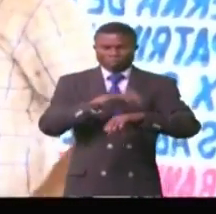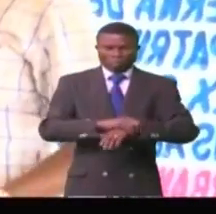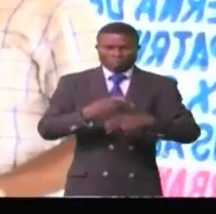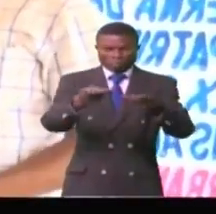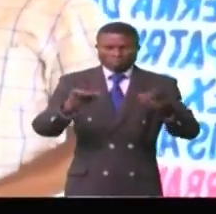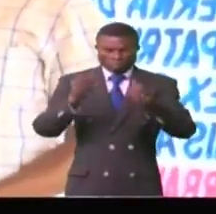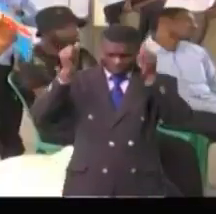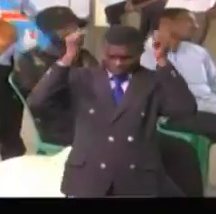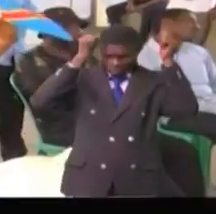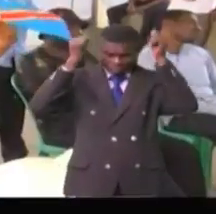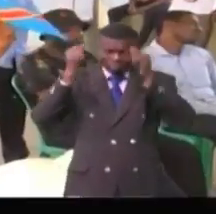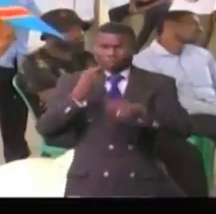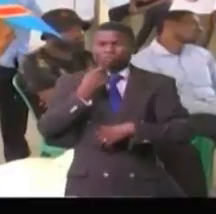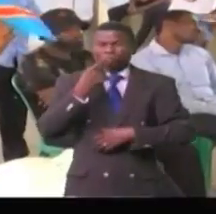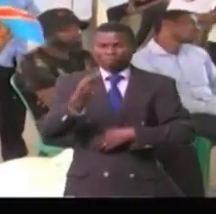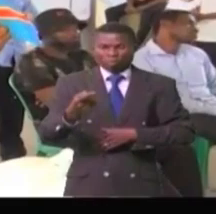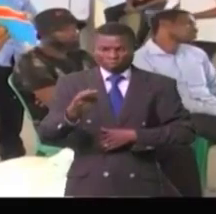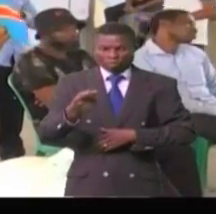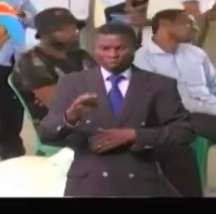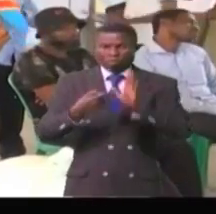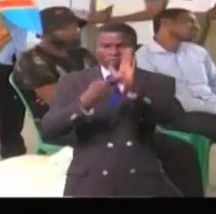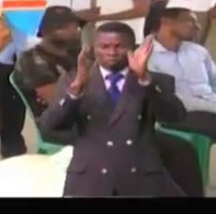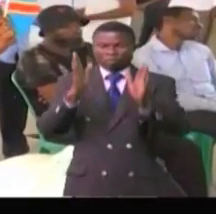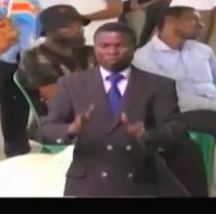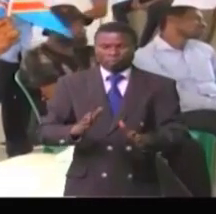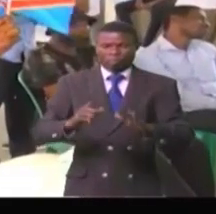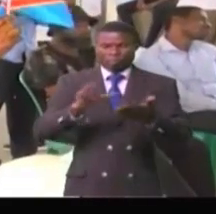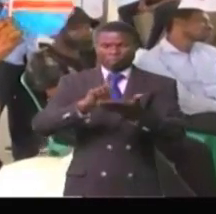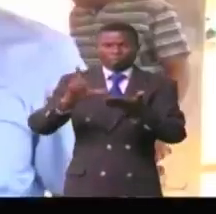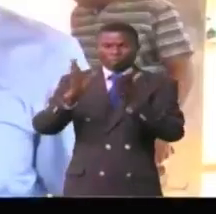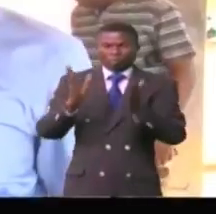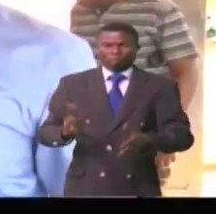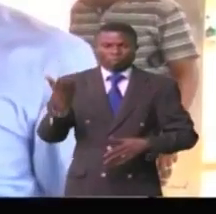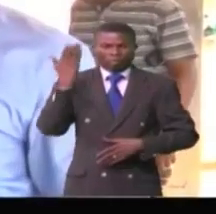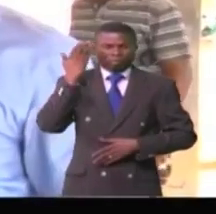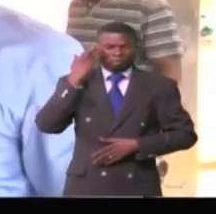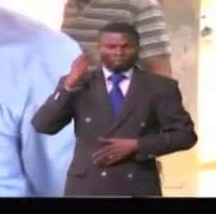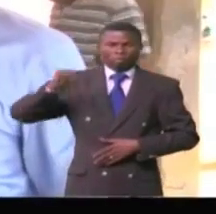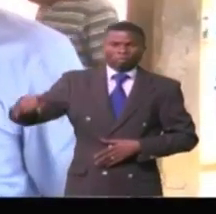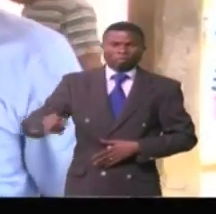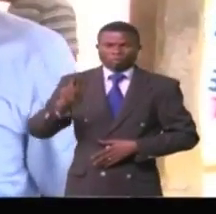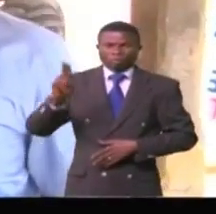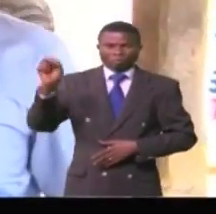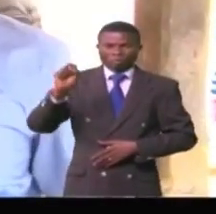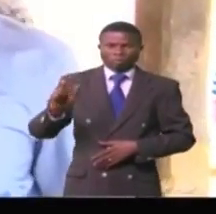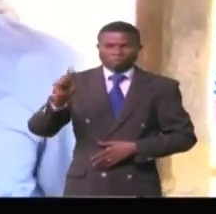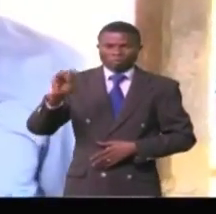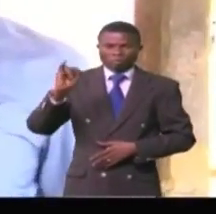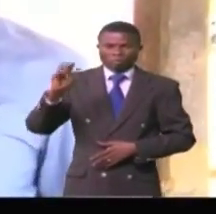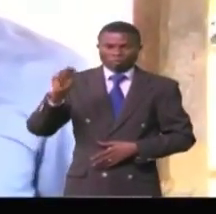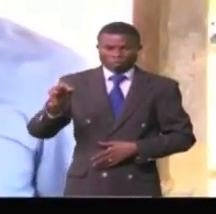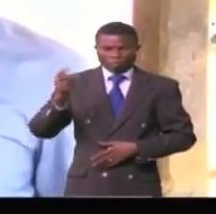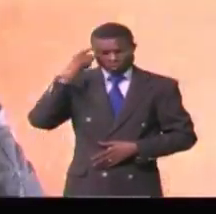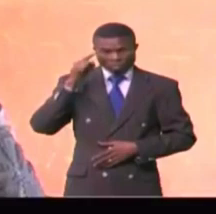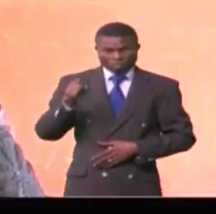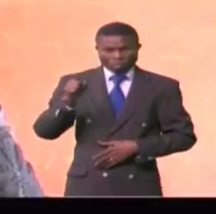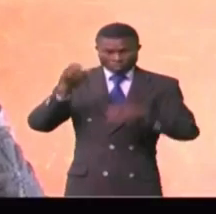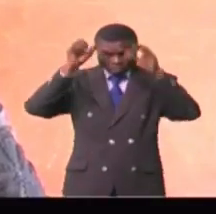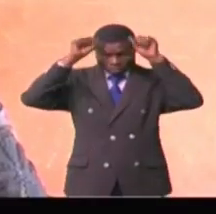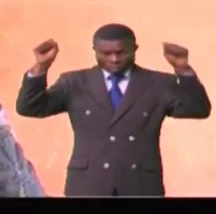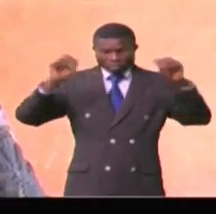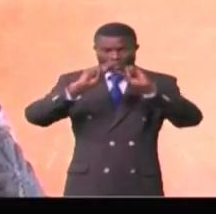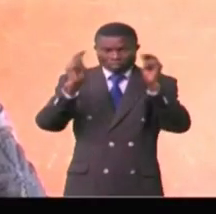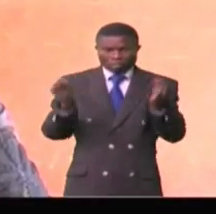de Maluku, a dit un des représentants de ces locataires, M. Justin Simba Kodjo. Pour sa part, le président